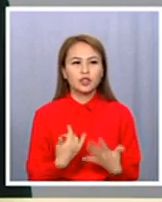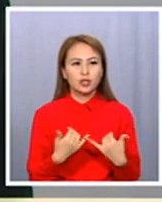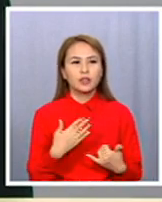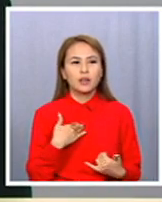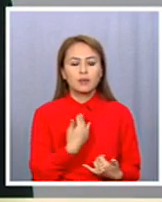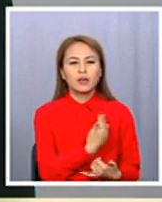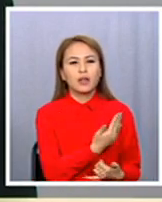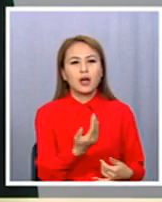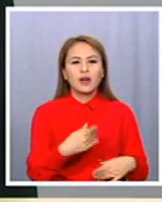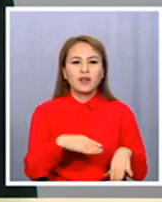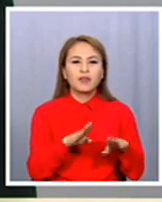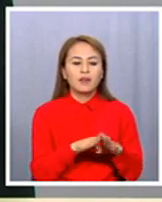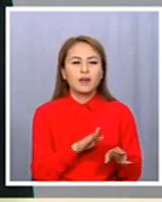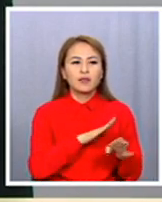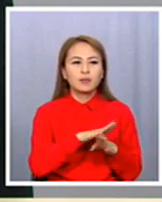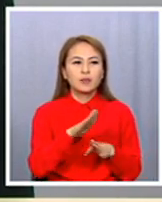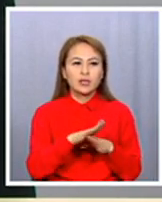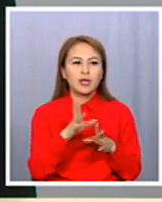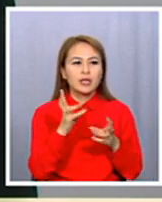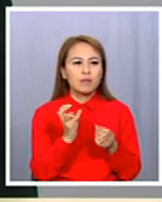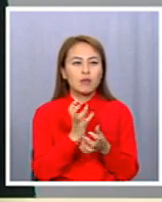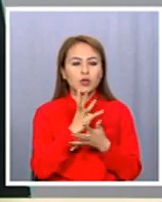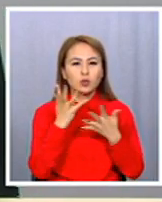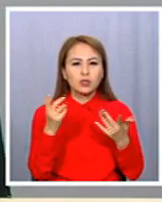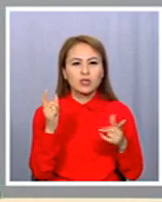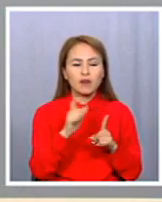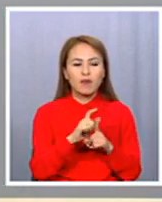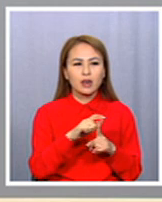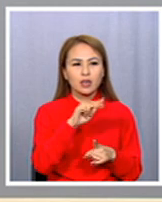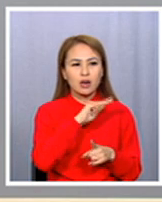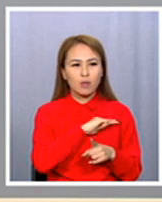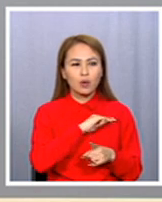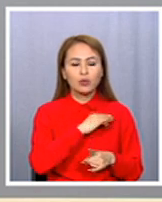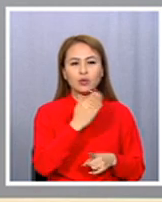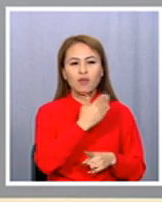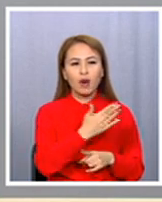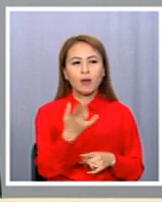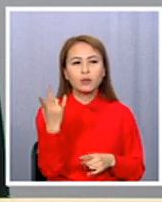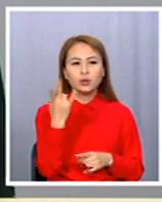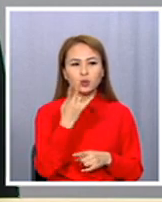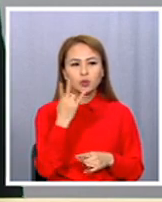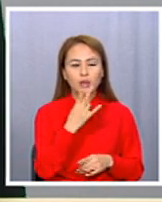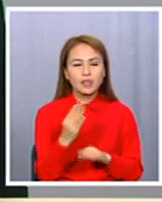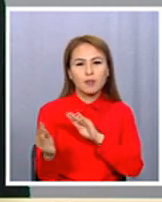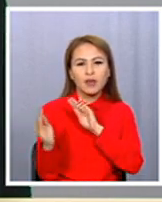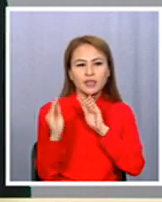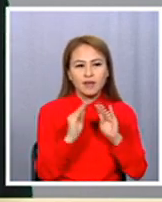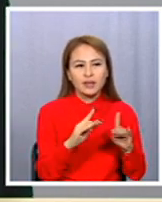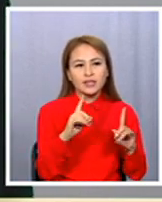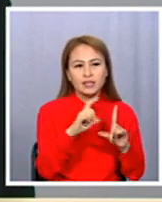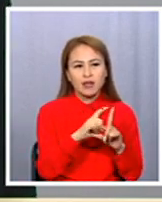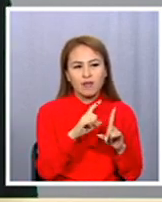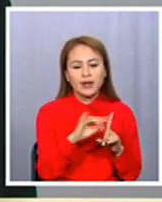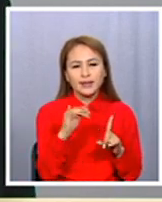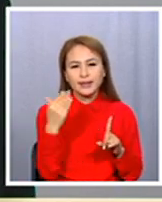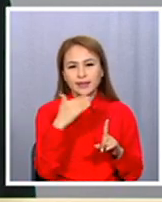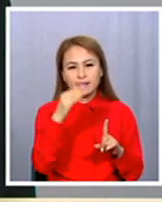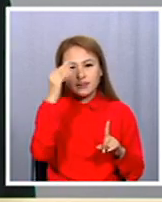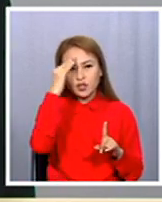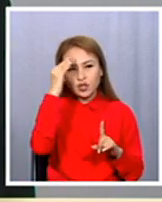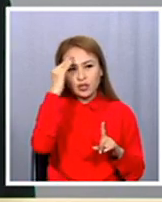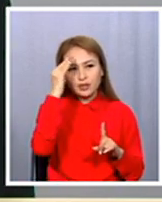вам выполнить небольшую словарную работу. Вам нужно, ребята, сопоставить слова и их